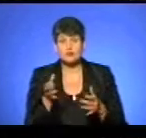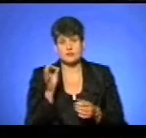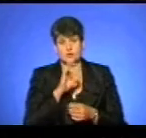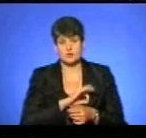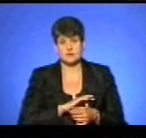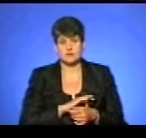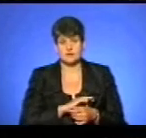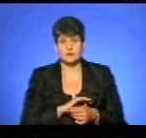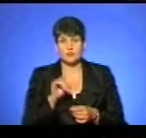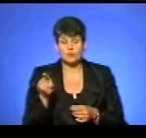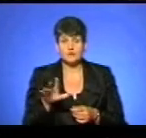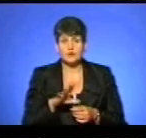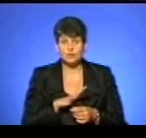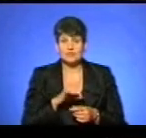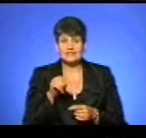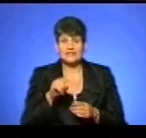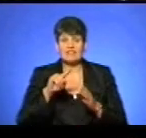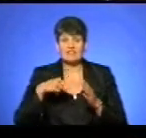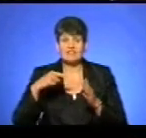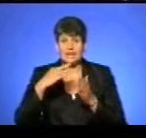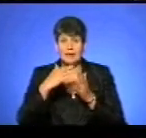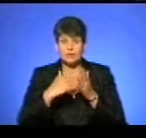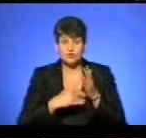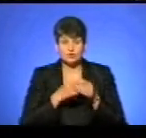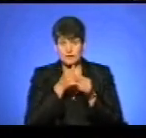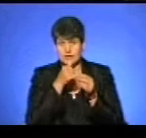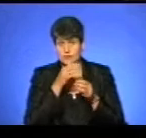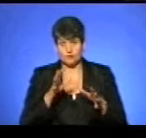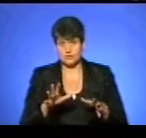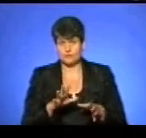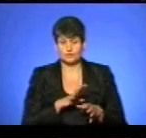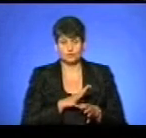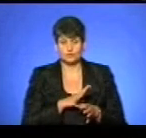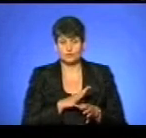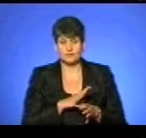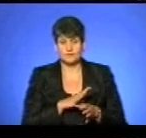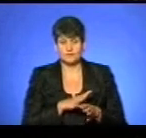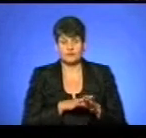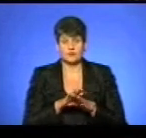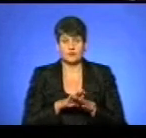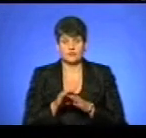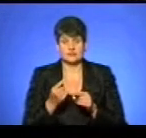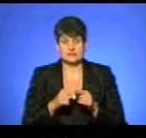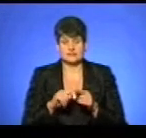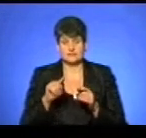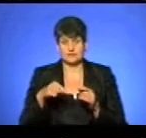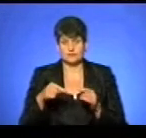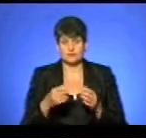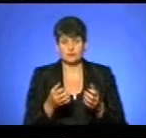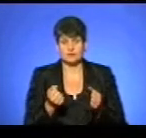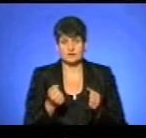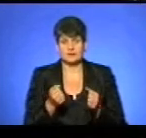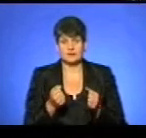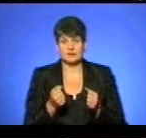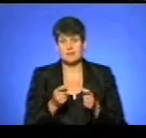скористатися, тому що там були такі вимоги і умови, що неможливо було дотриматись тих вимог, щоб отримати там і